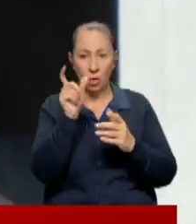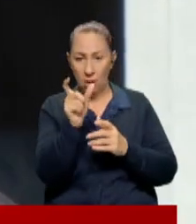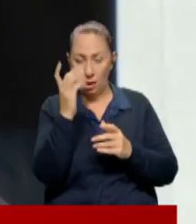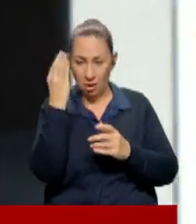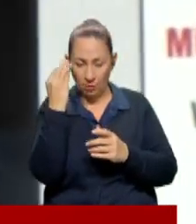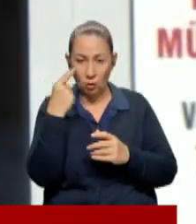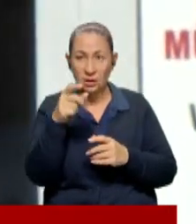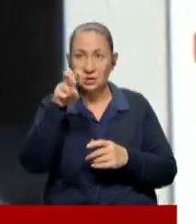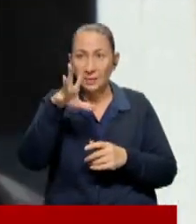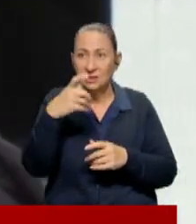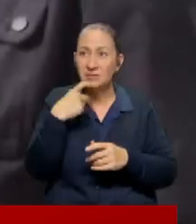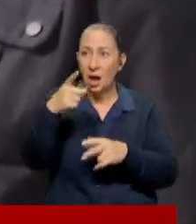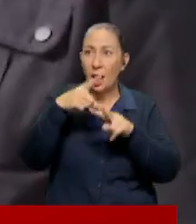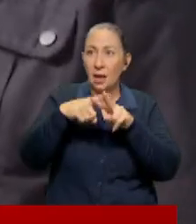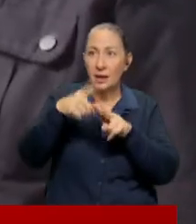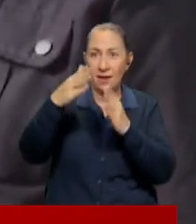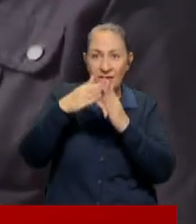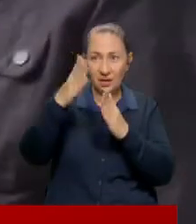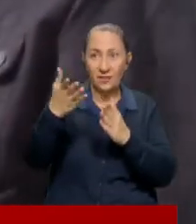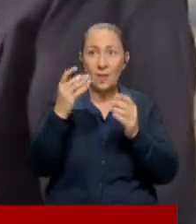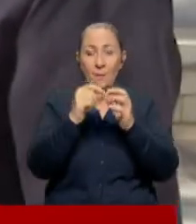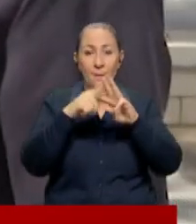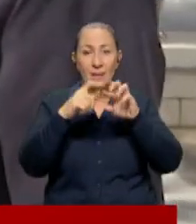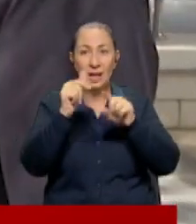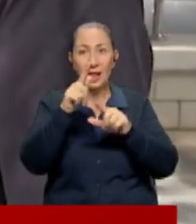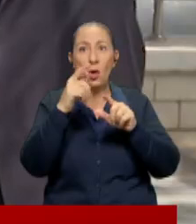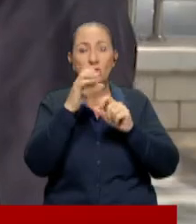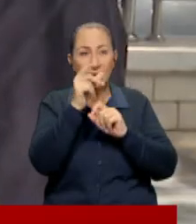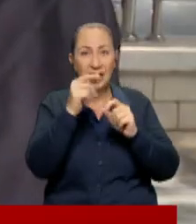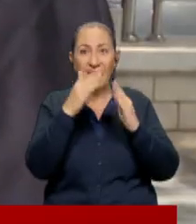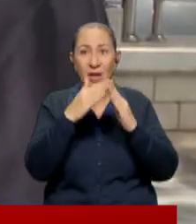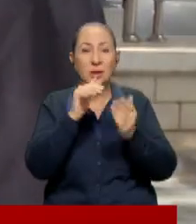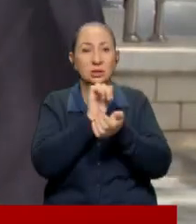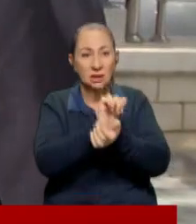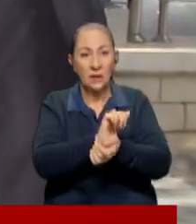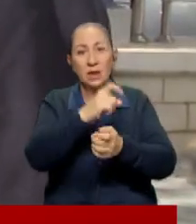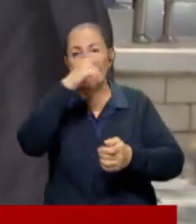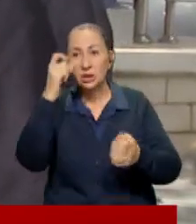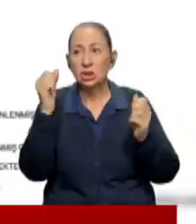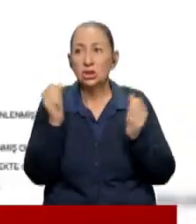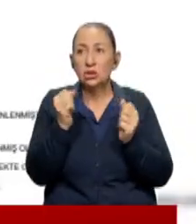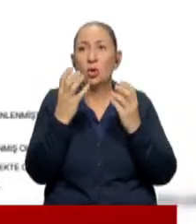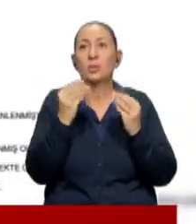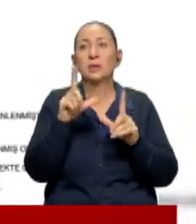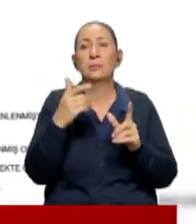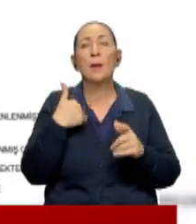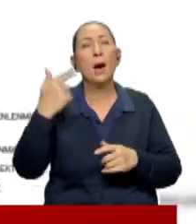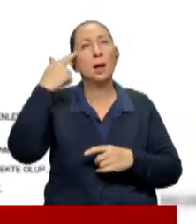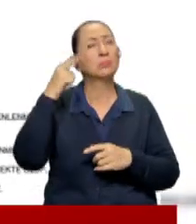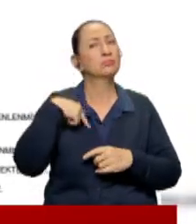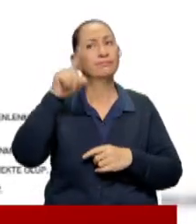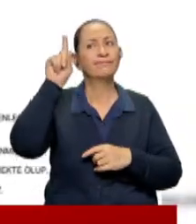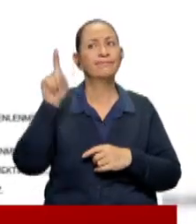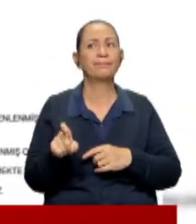göre 85 yaşındaki Ali Uğur Çiçeğin ve Beril Ötkan'ın evi yurt, cezaevi, yazlık ya da kışlı olmalı. Tabii benim aklımda bir